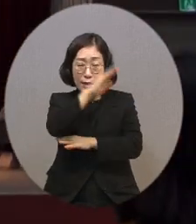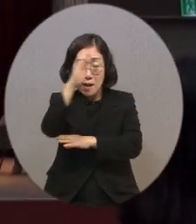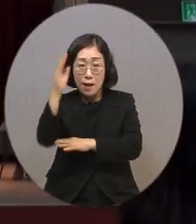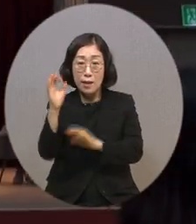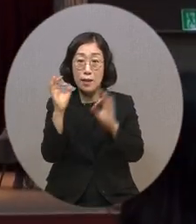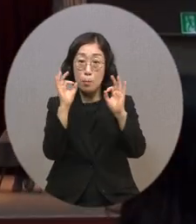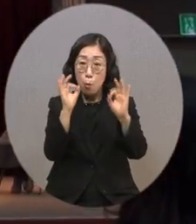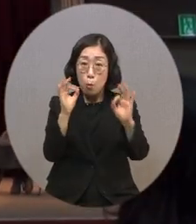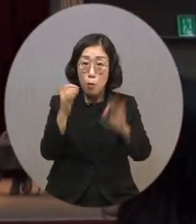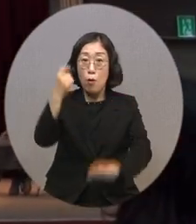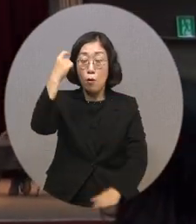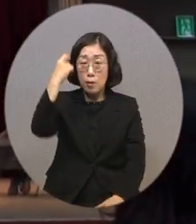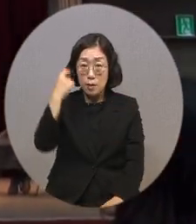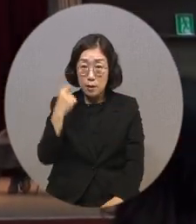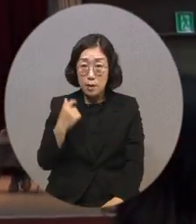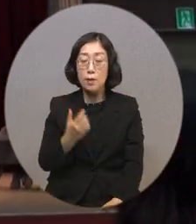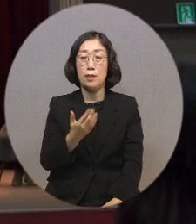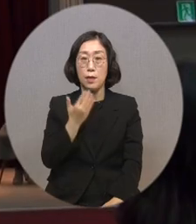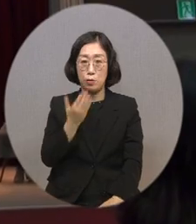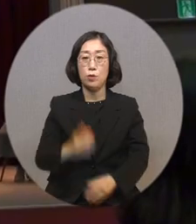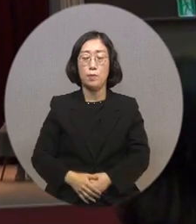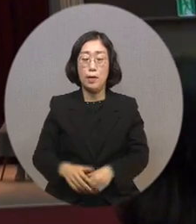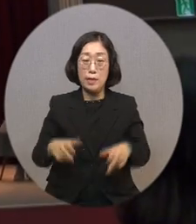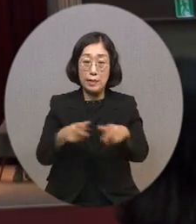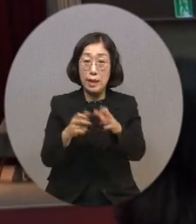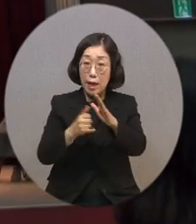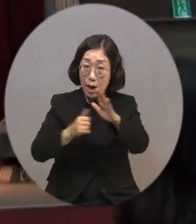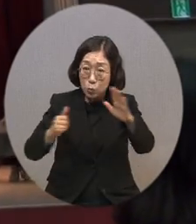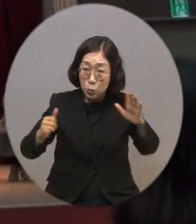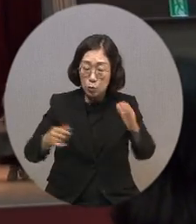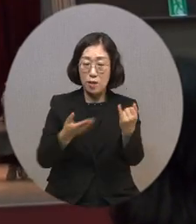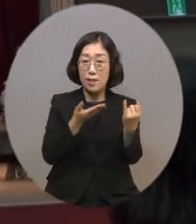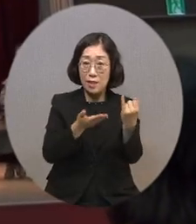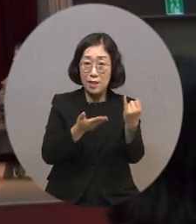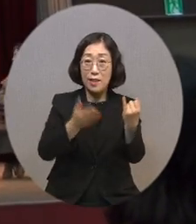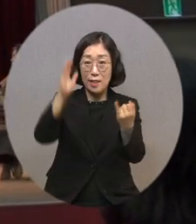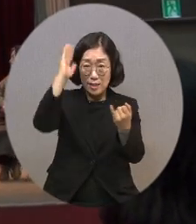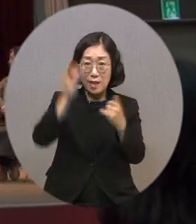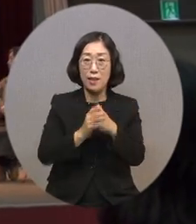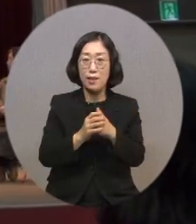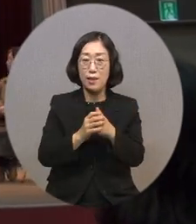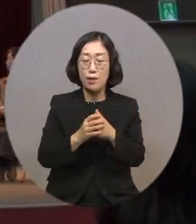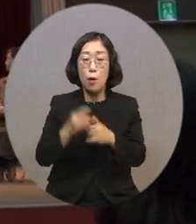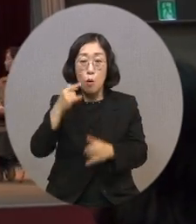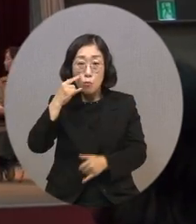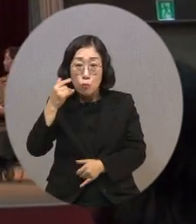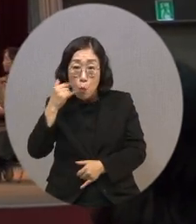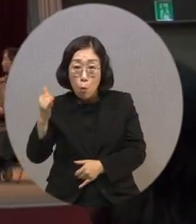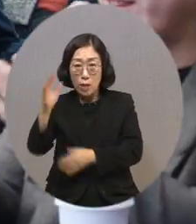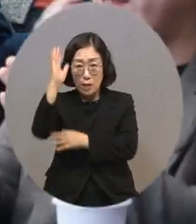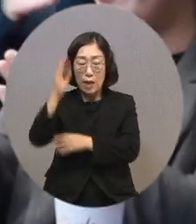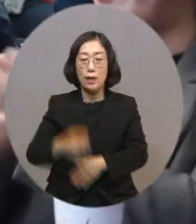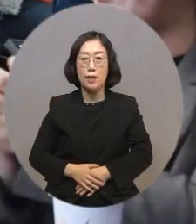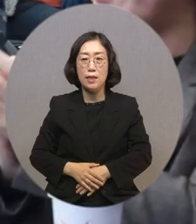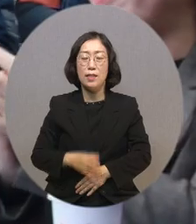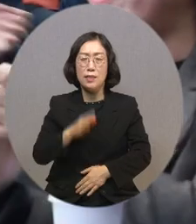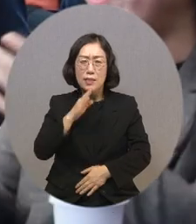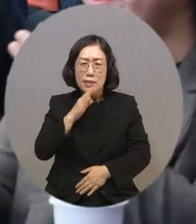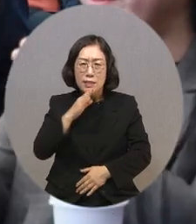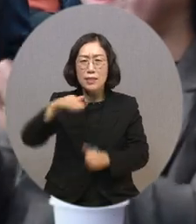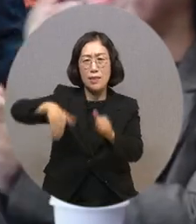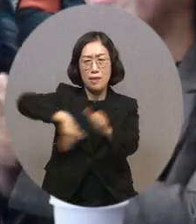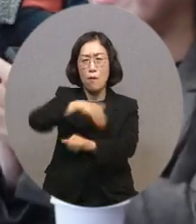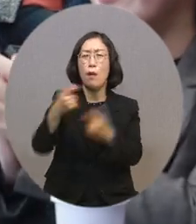바라보며 느낄 수 있는 시간이었습니다. 장애 가족들에게 은혜 작가의 이야기, 은혜 작가 부모의 이야기는 현실이기도